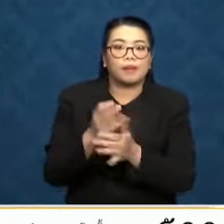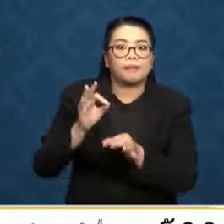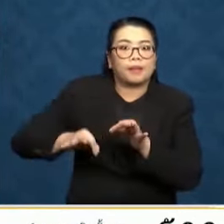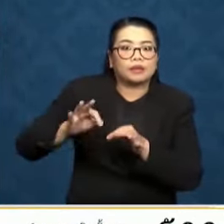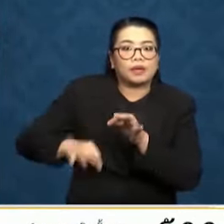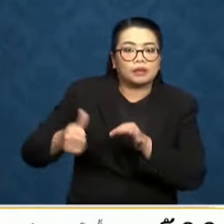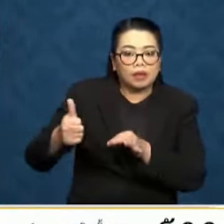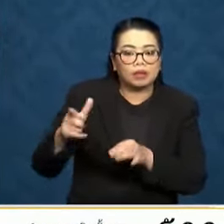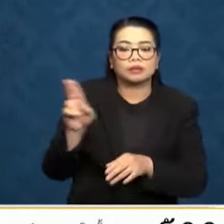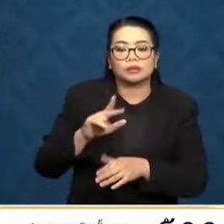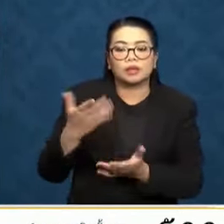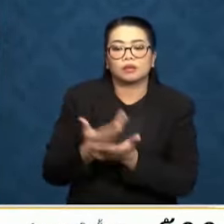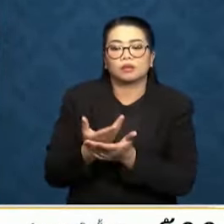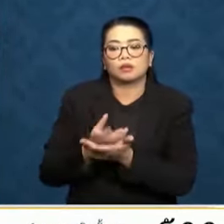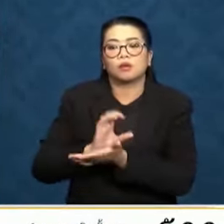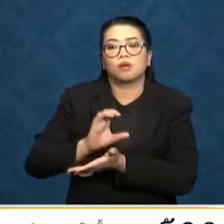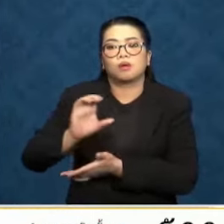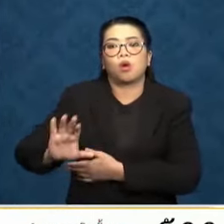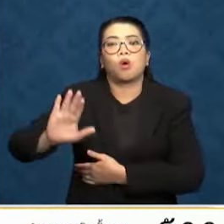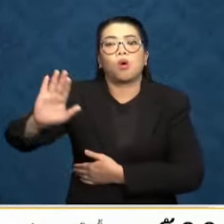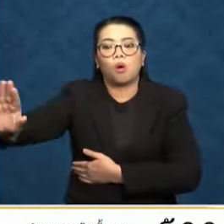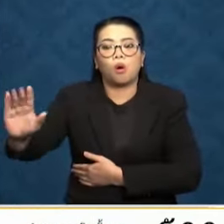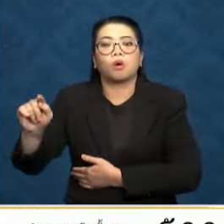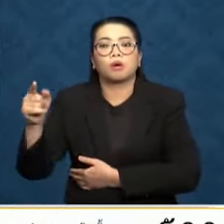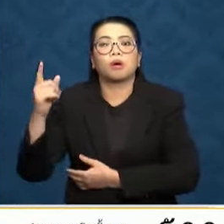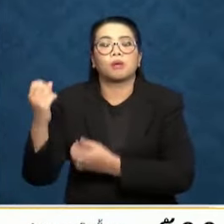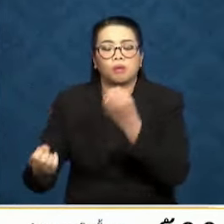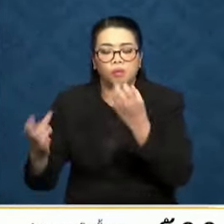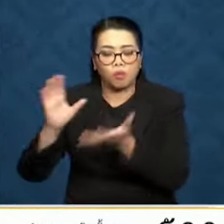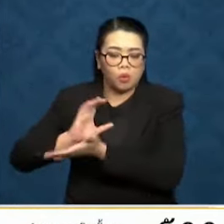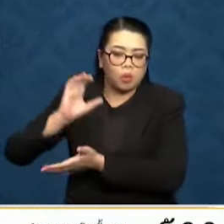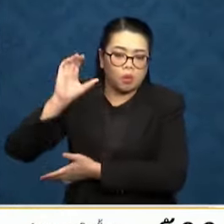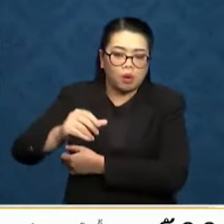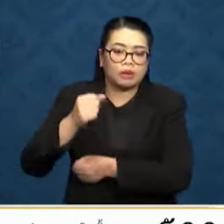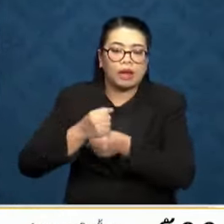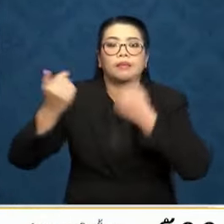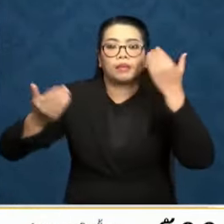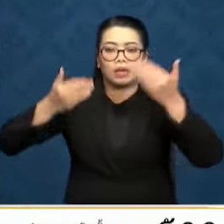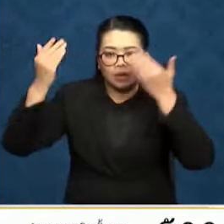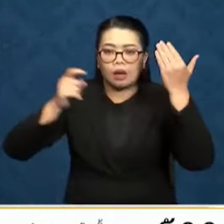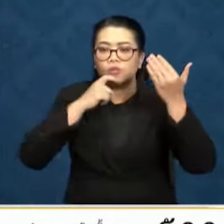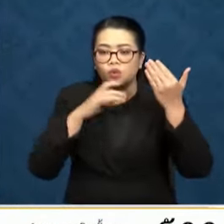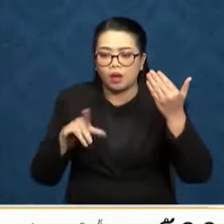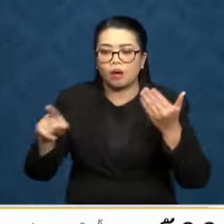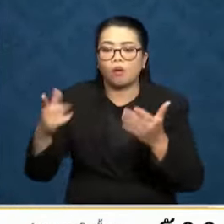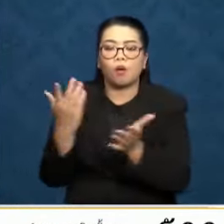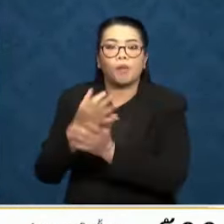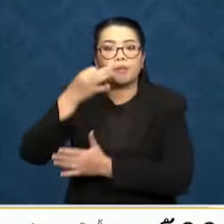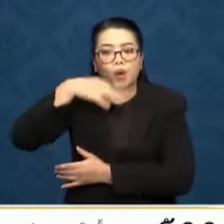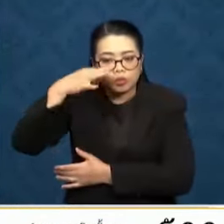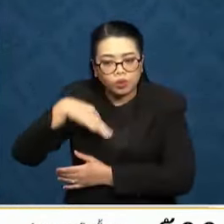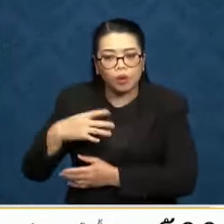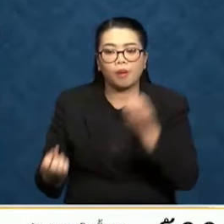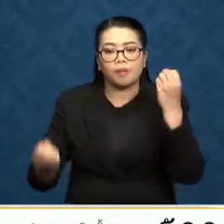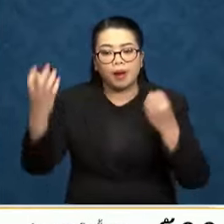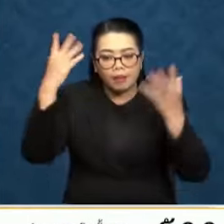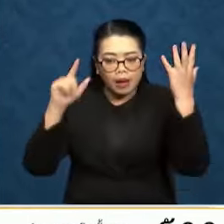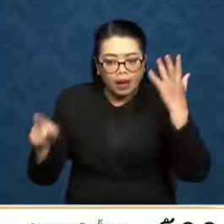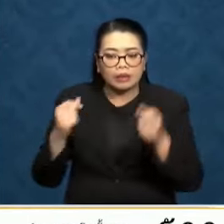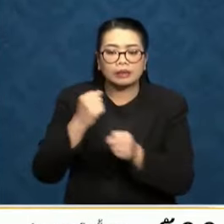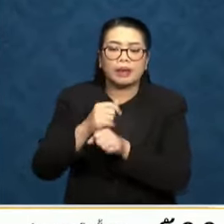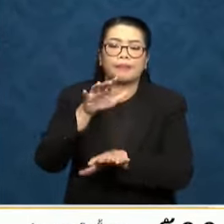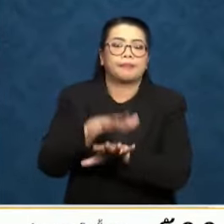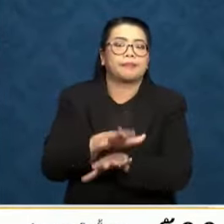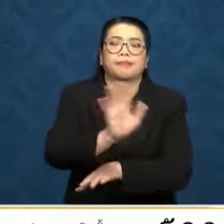ที่ไปใช้งบประมาณของรัฐวิสาหกิจซึ่งเรารู้ว่าเขาเนี่ยทุ่มงบทำกิจกรรมบางอย่างอยู่แล้วค่ะไม่ต้องทำให้ภารกิจมันซ้ำ